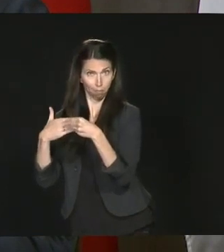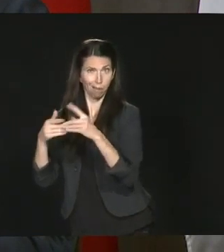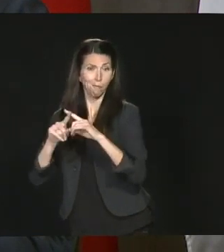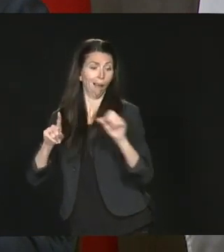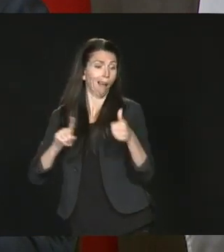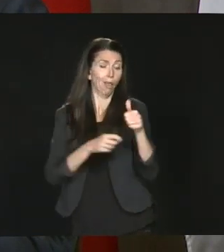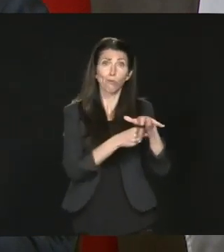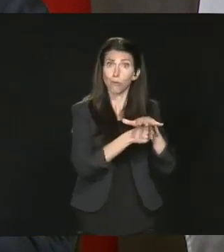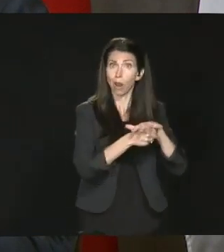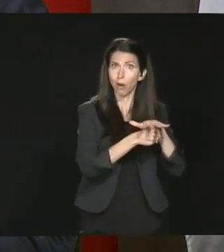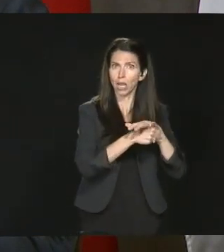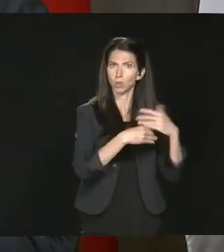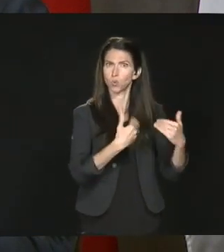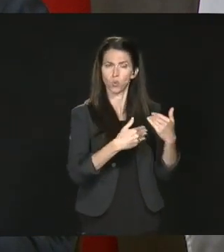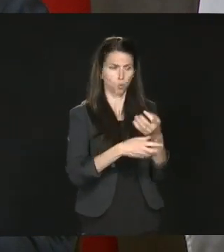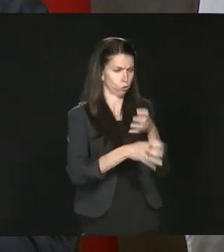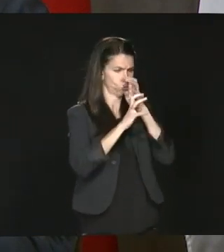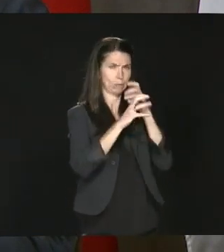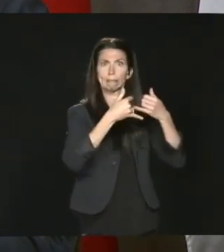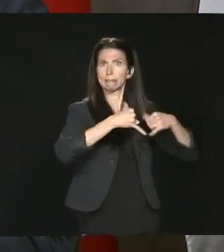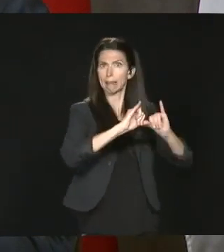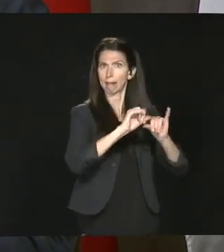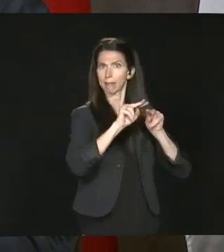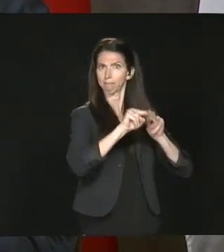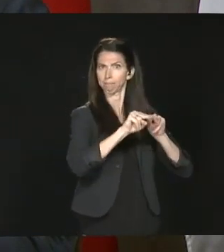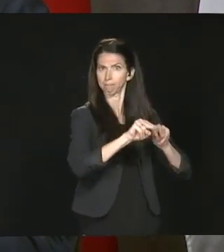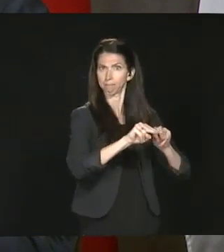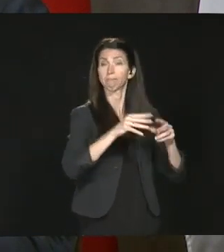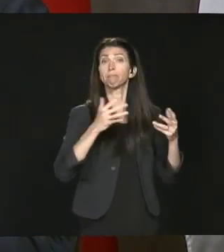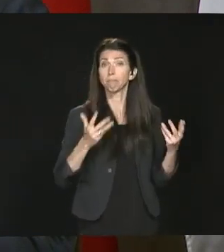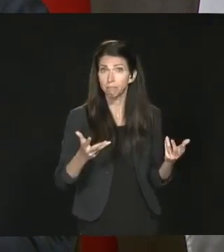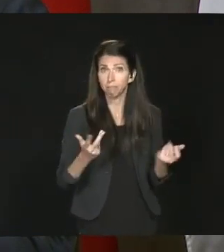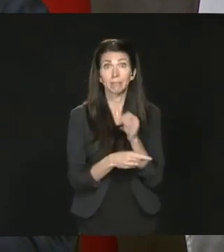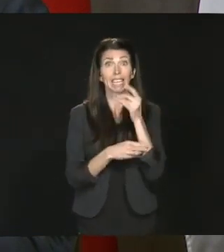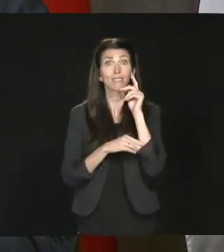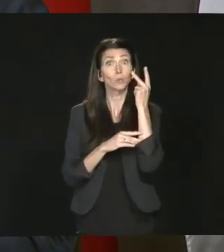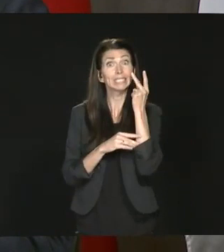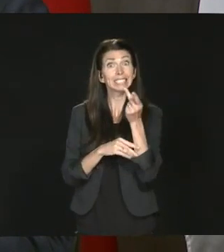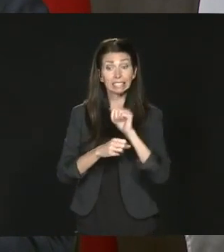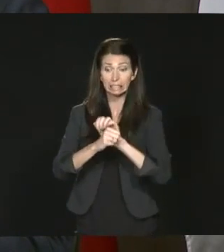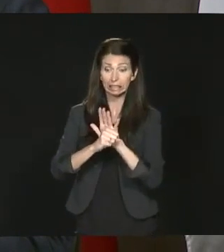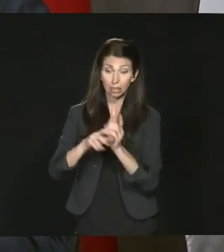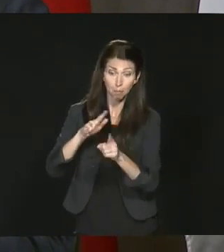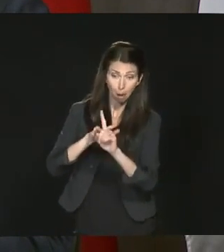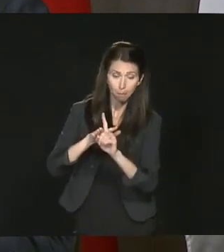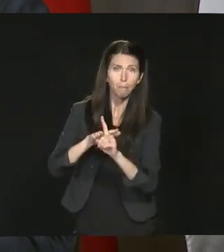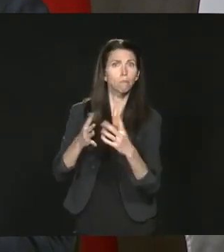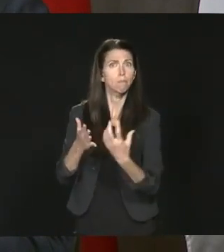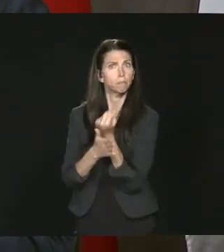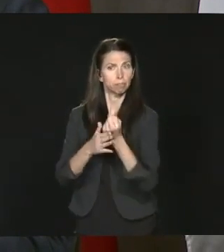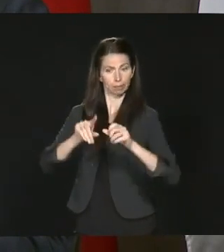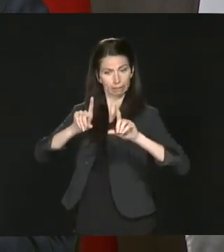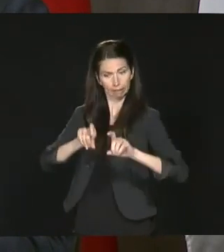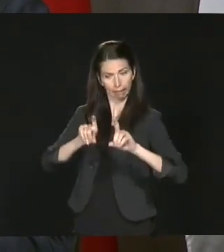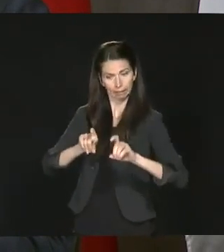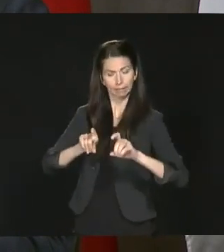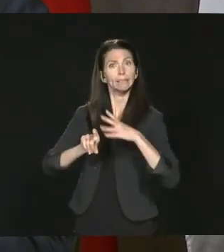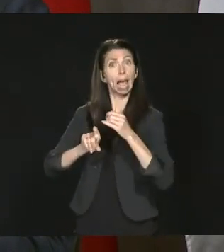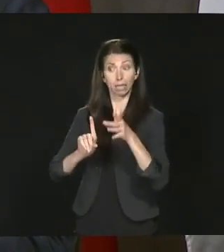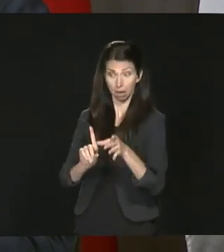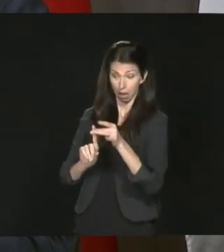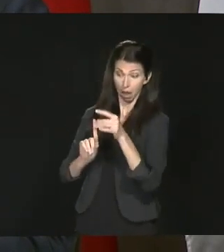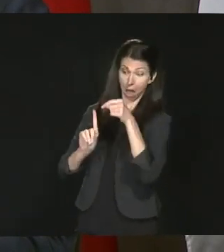la recherche et la mise en quarantaine de leurs contacts le plus rapidement possible constituent des éléments essentiels de la